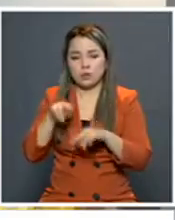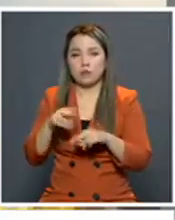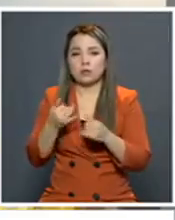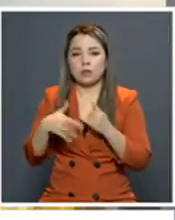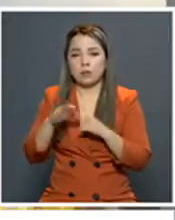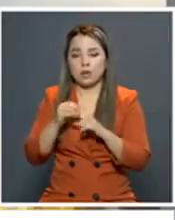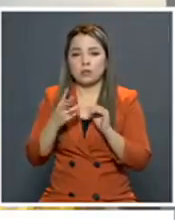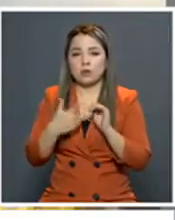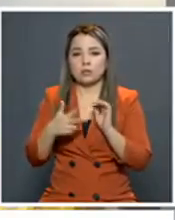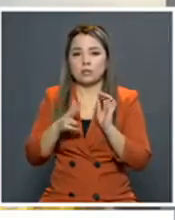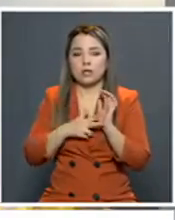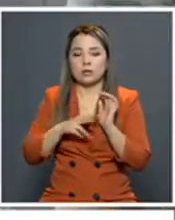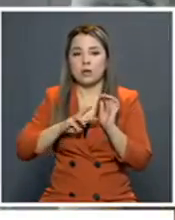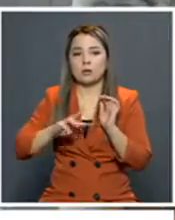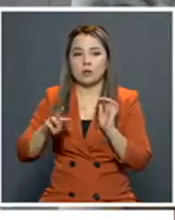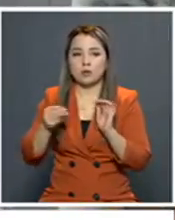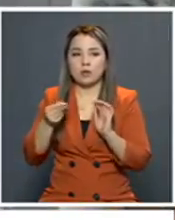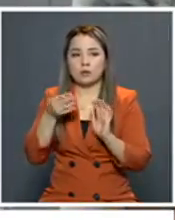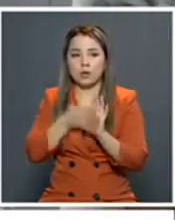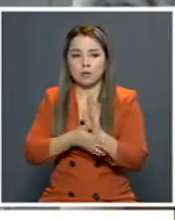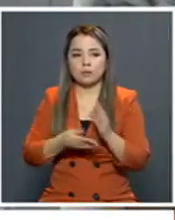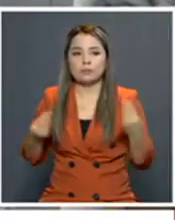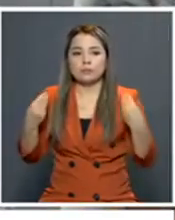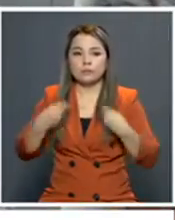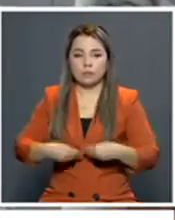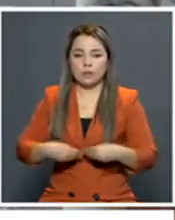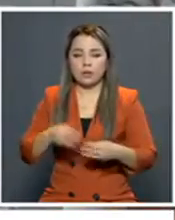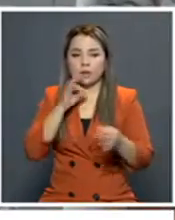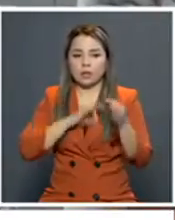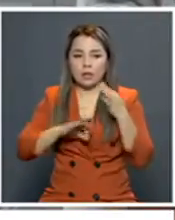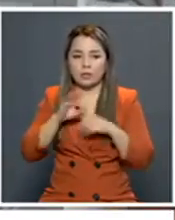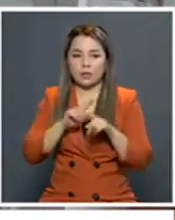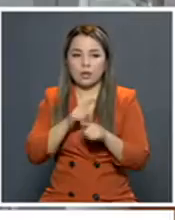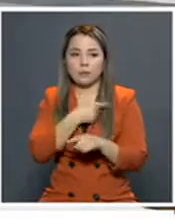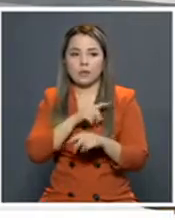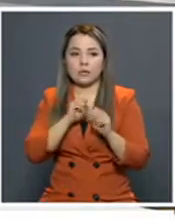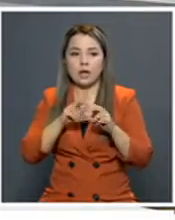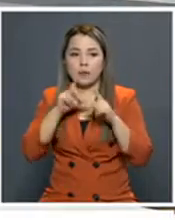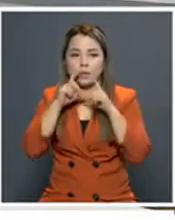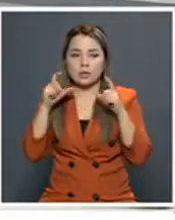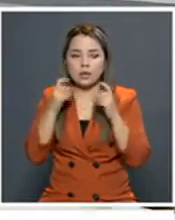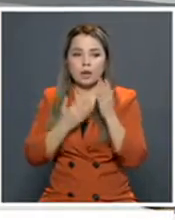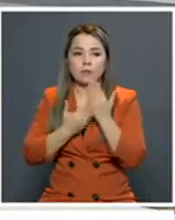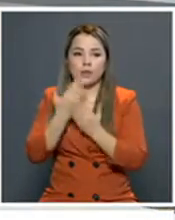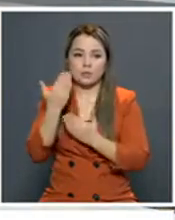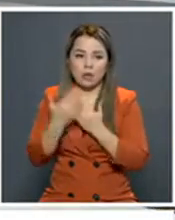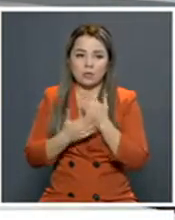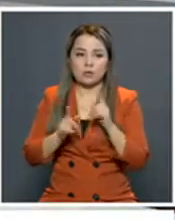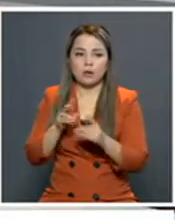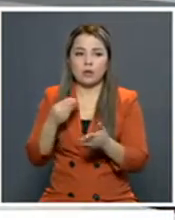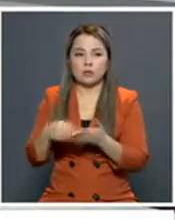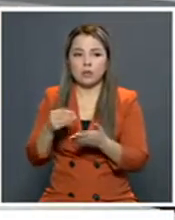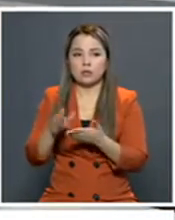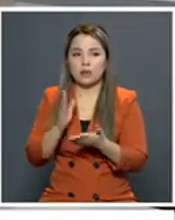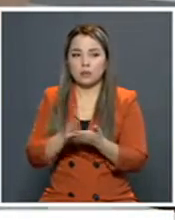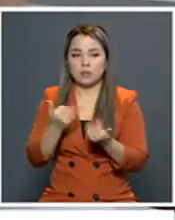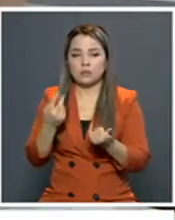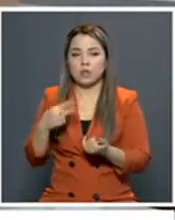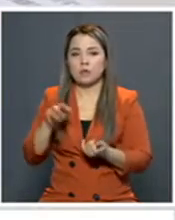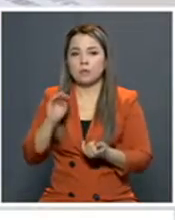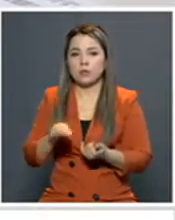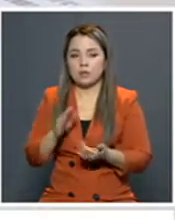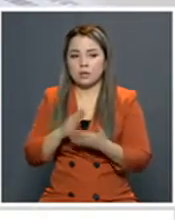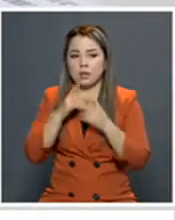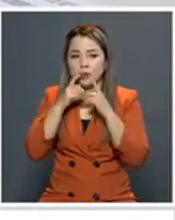теңгеге қосымша қорғаныс костюмдері, қажетті дәрі-дәрмек, медициналық маскалар мен қолғаптар сатып алынған. Дәріханаларға 20 мың